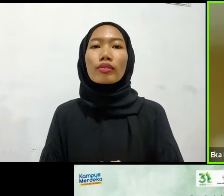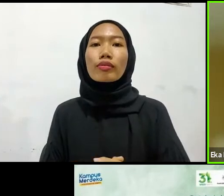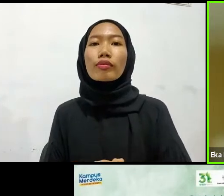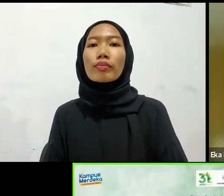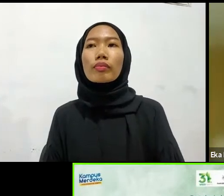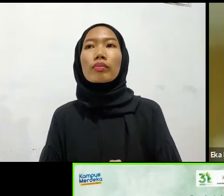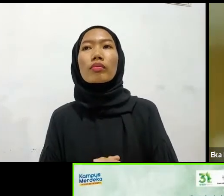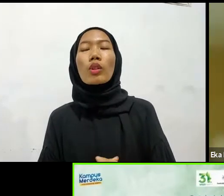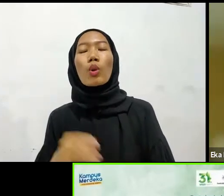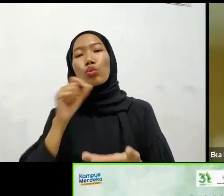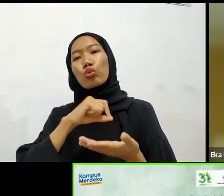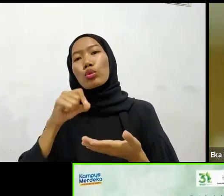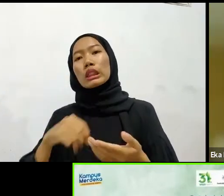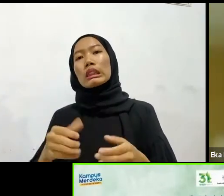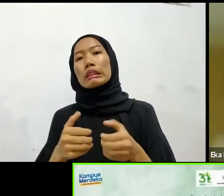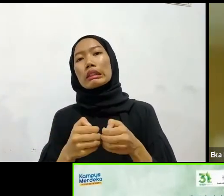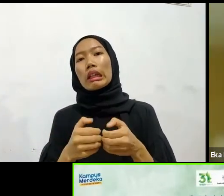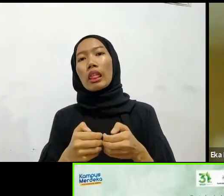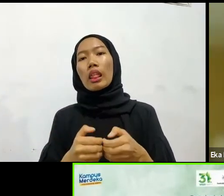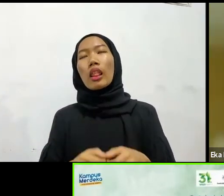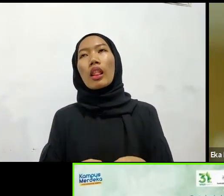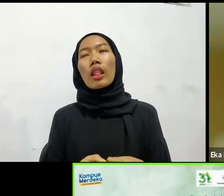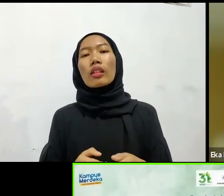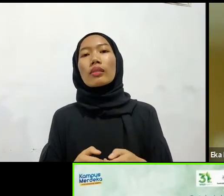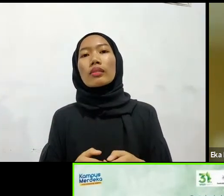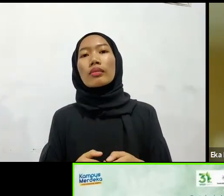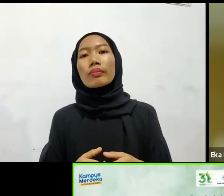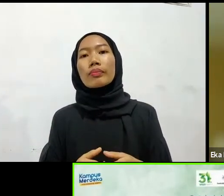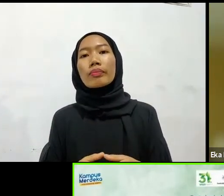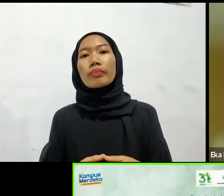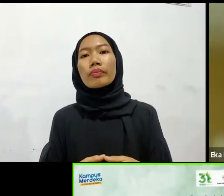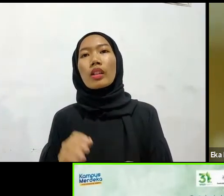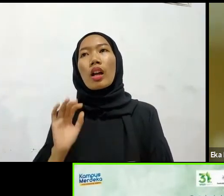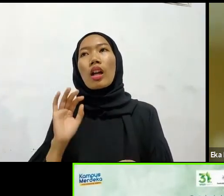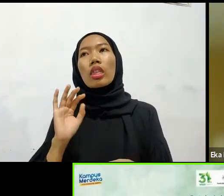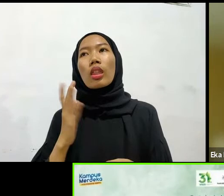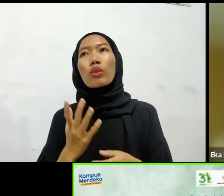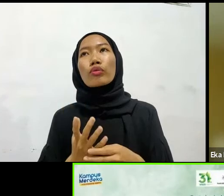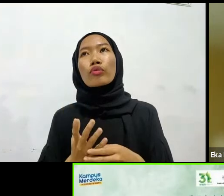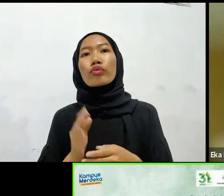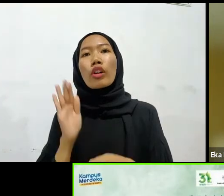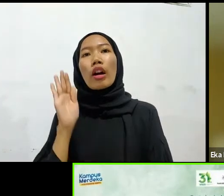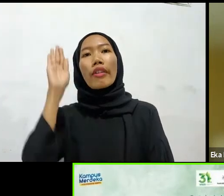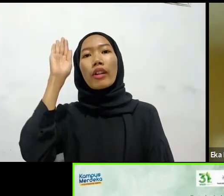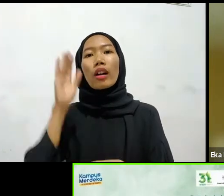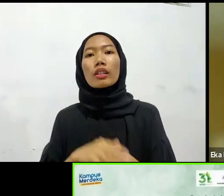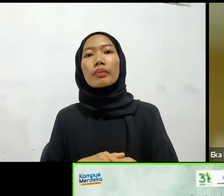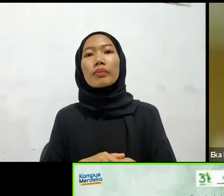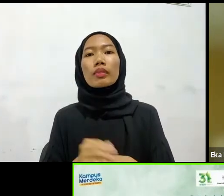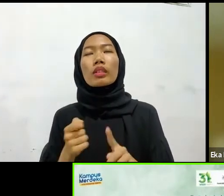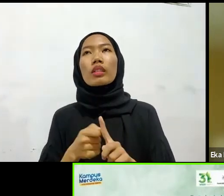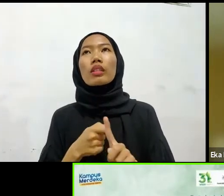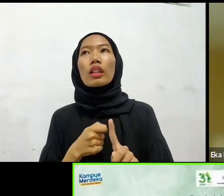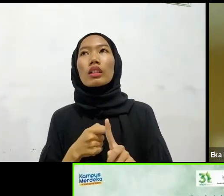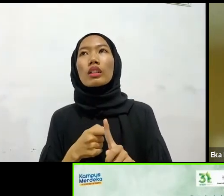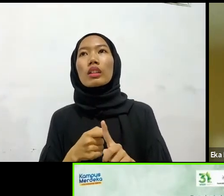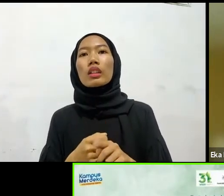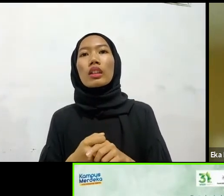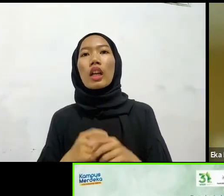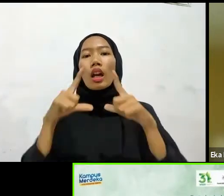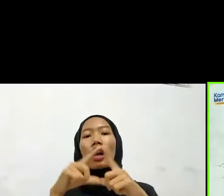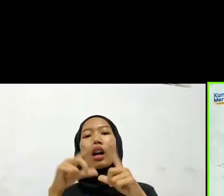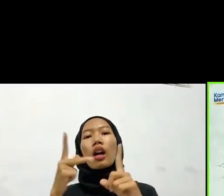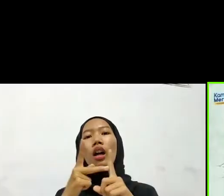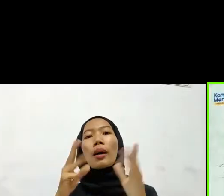atau tuliskan di kolom chat, silakan. Ya, ada dari Pak Ahmad Mulyadi sudah raise hand. Silakan